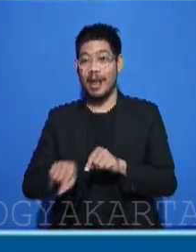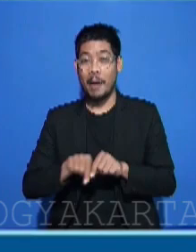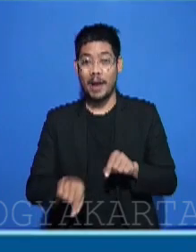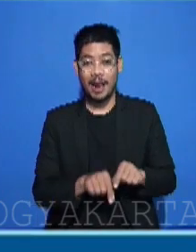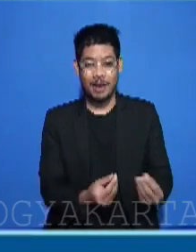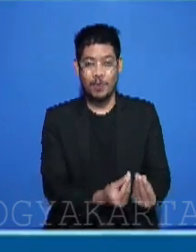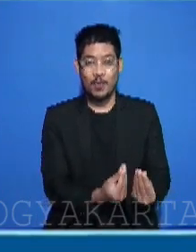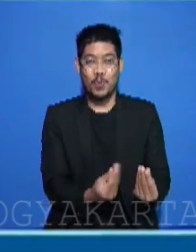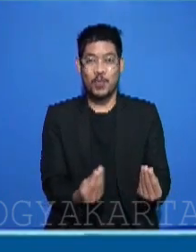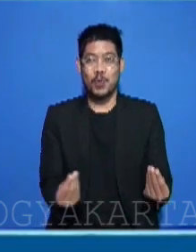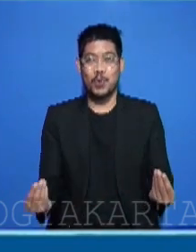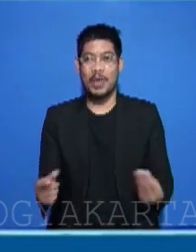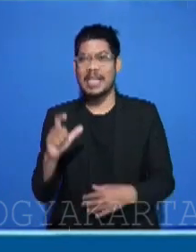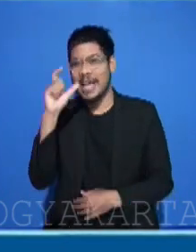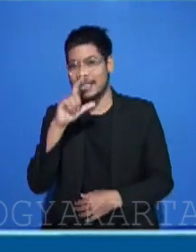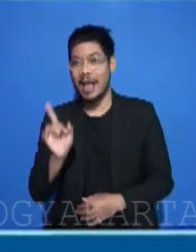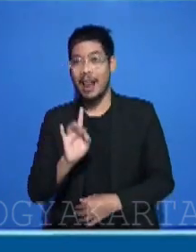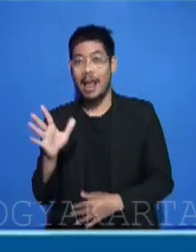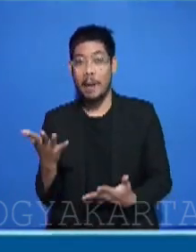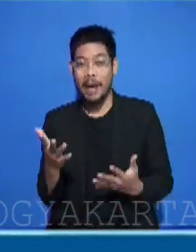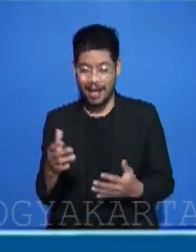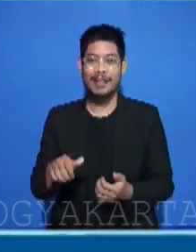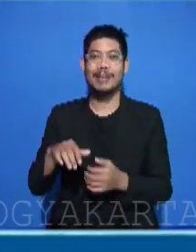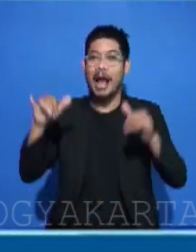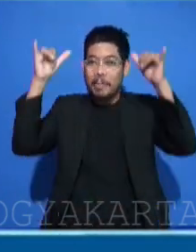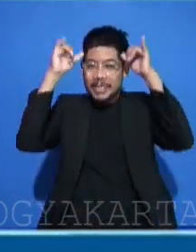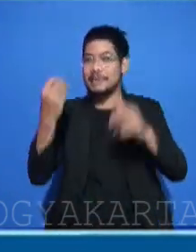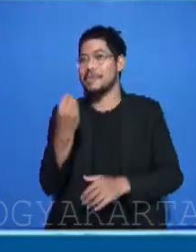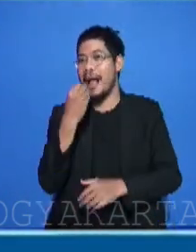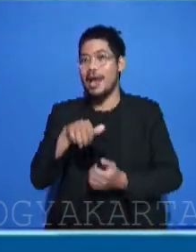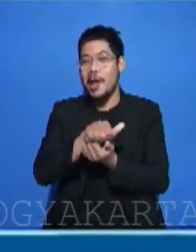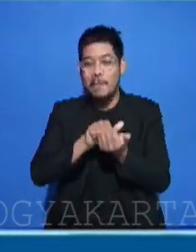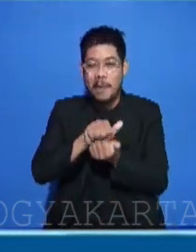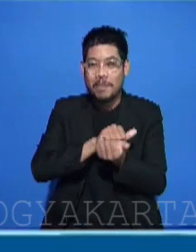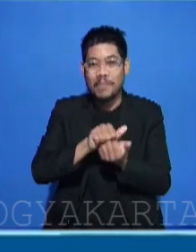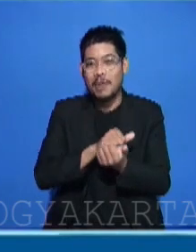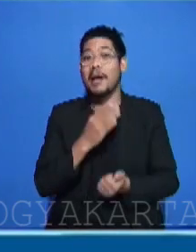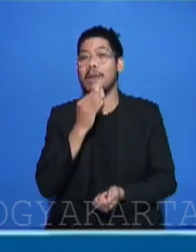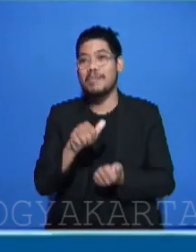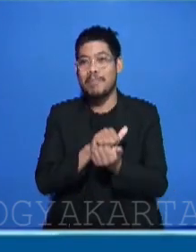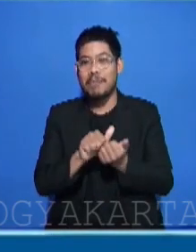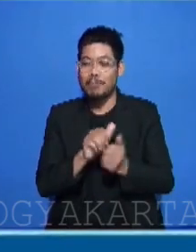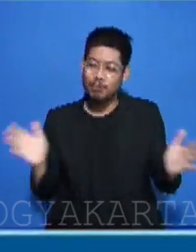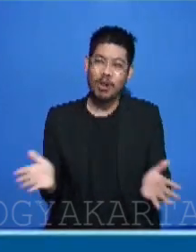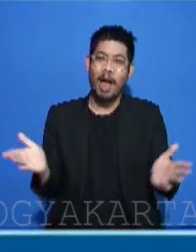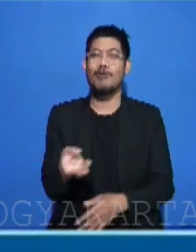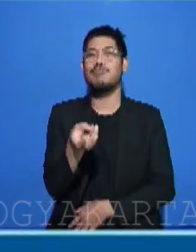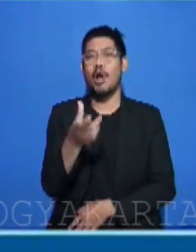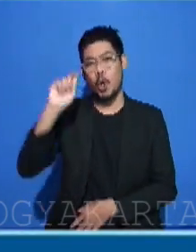alternatif bahan pakan rejoko yengkang gampil dipun budidaya Lan tempunipun padi